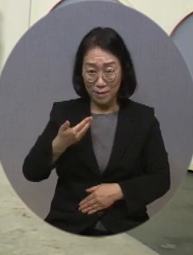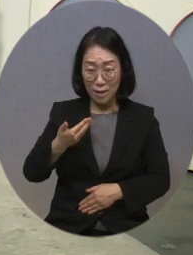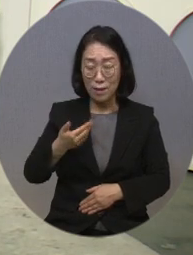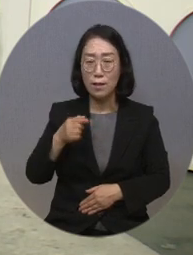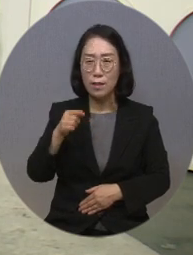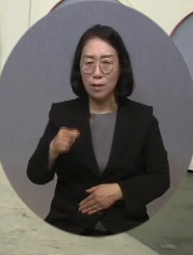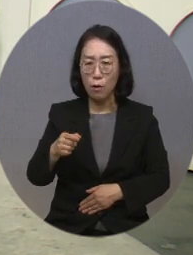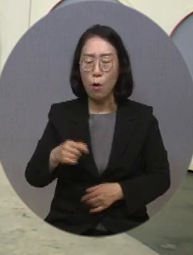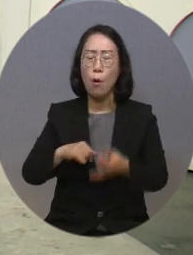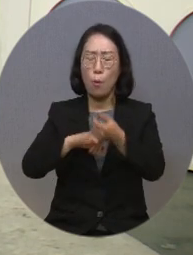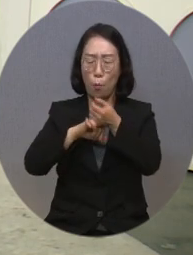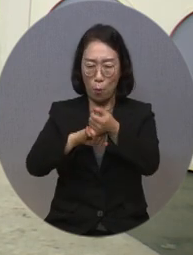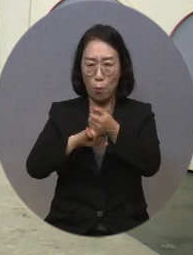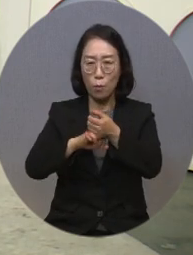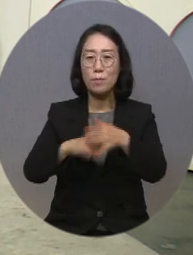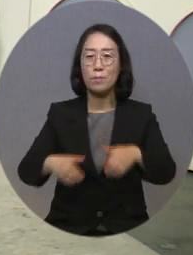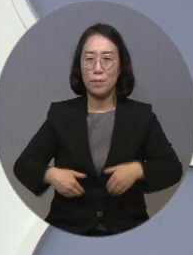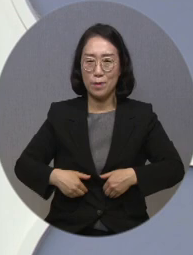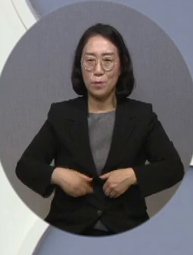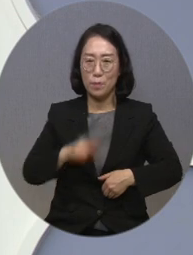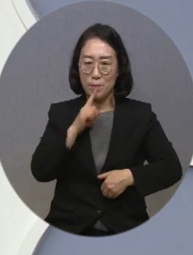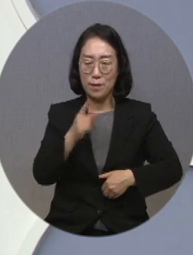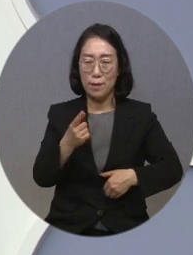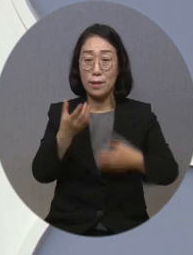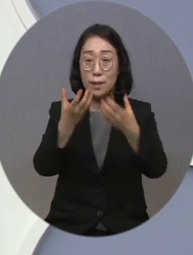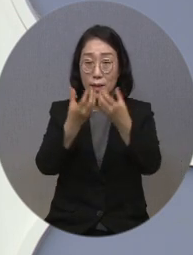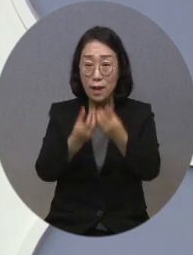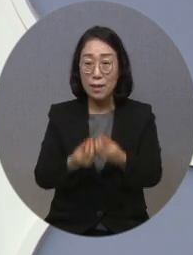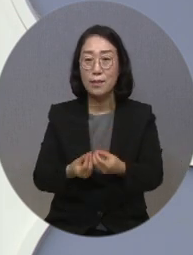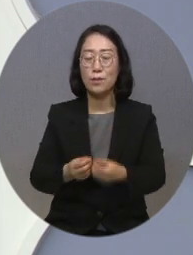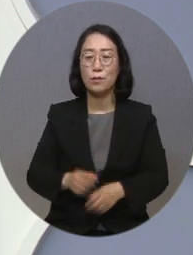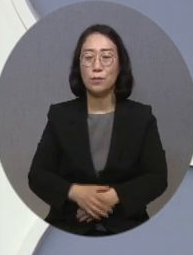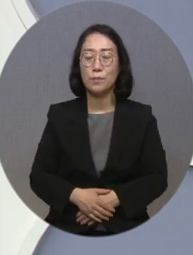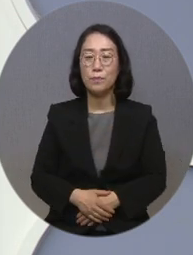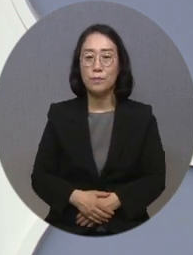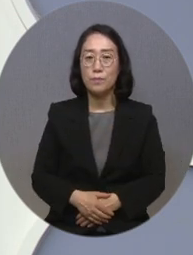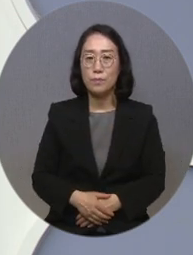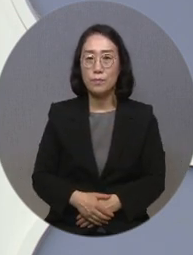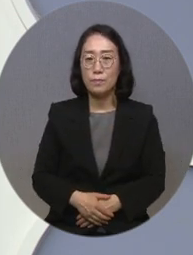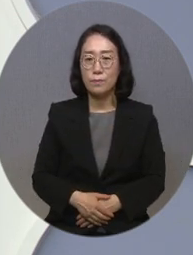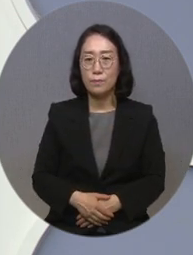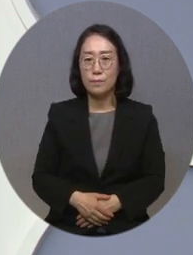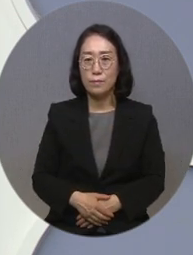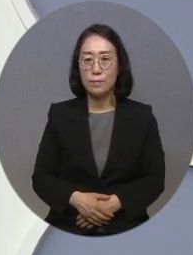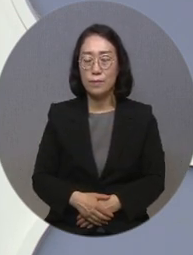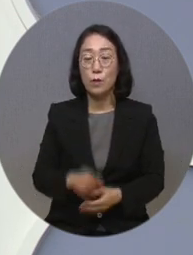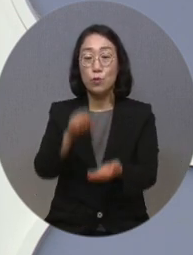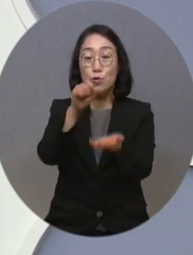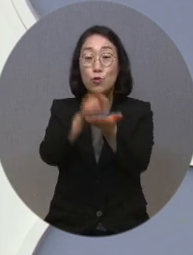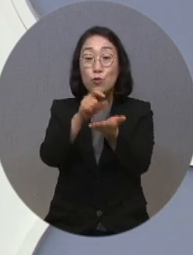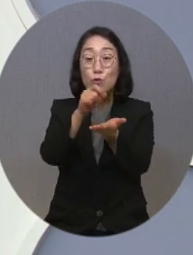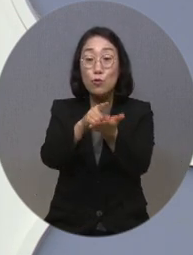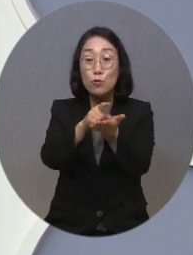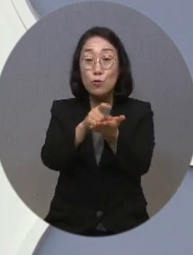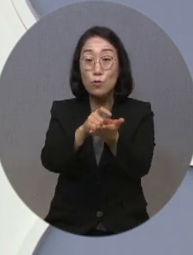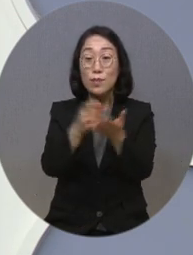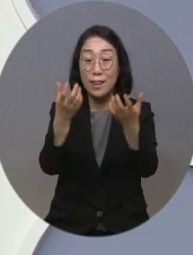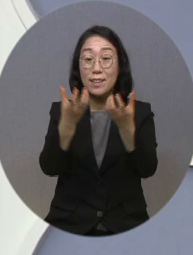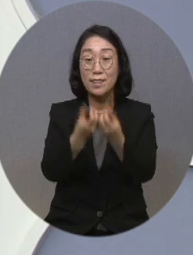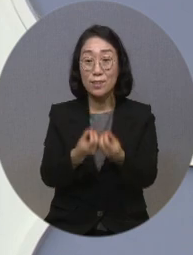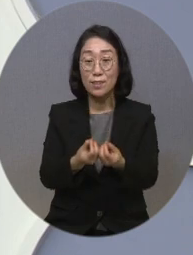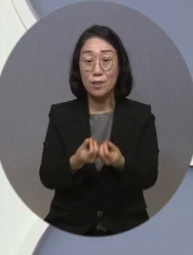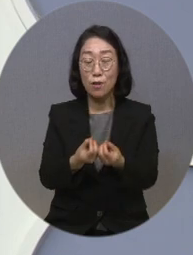당연히 필수다 이렇게 저는 봅니다. 예를 들어서 쉽게 비유를 하면 이 축구를 경기를 하면은